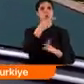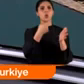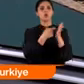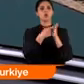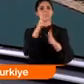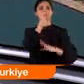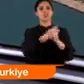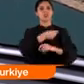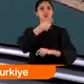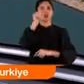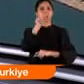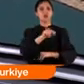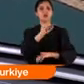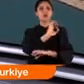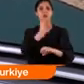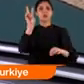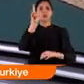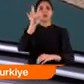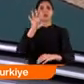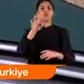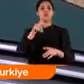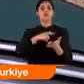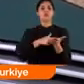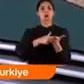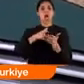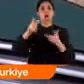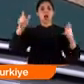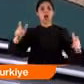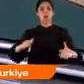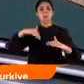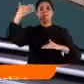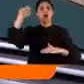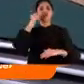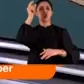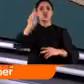isim çoktan sıra kadem basmıştı. Hem de 23 dönümlük araziyi bir başkasına devrederek.